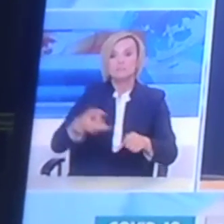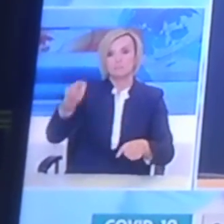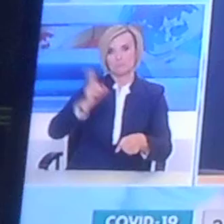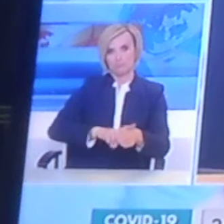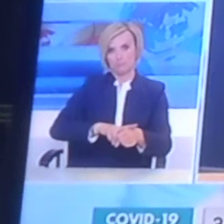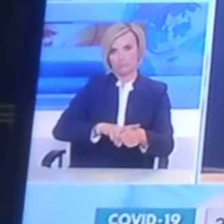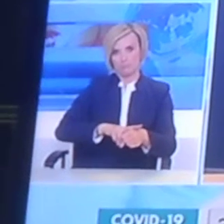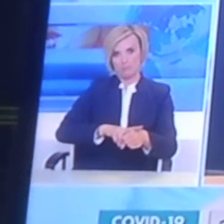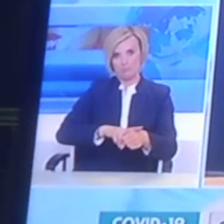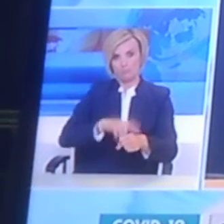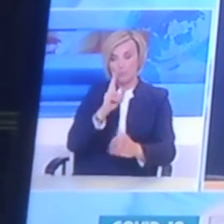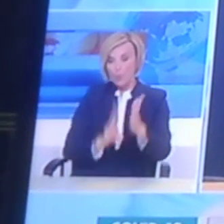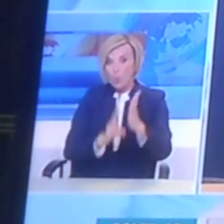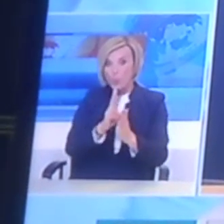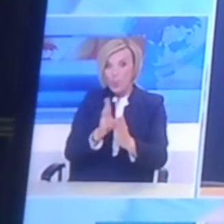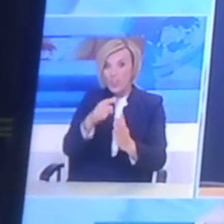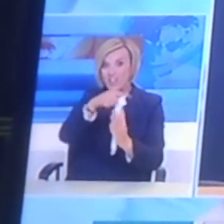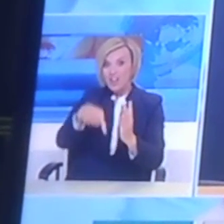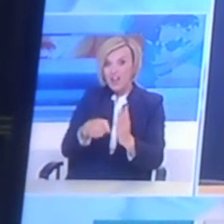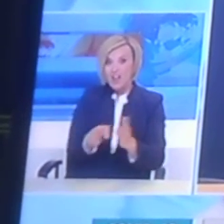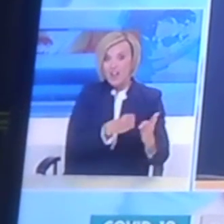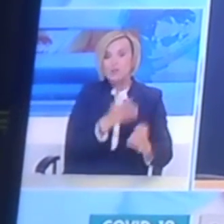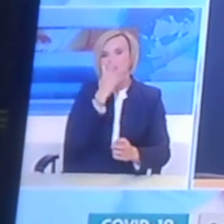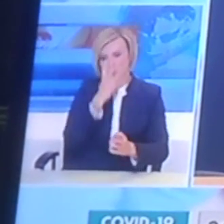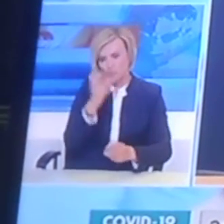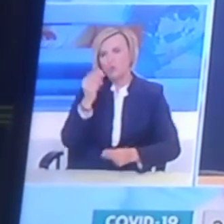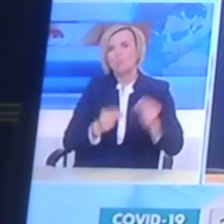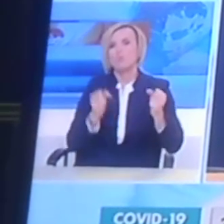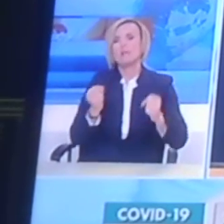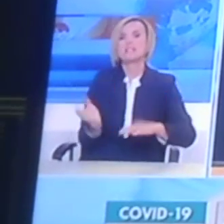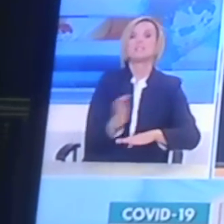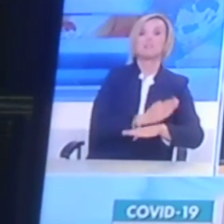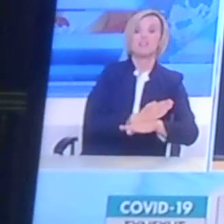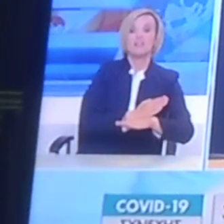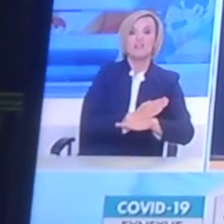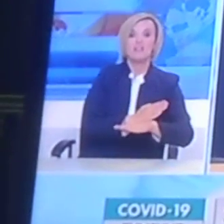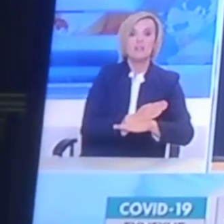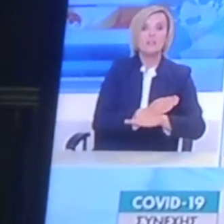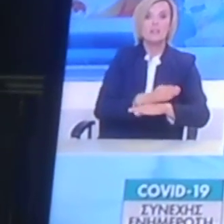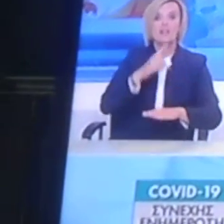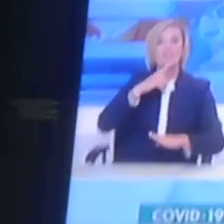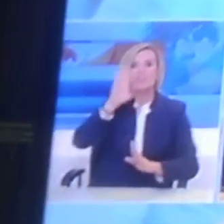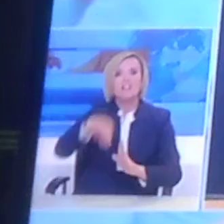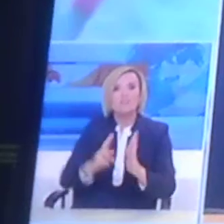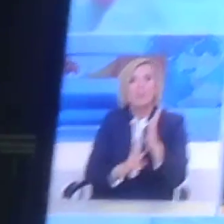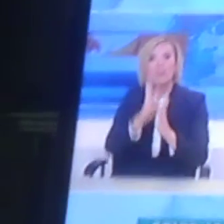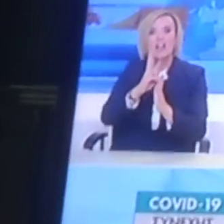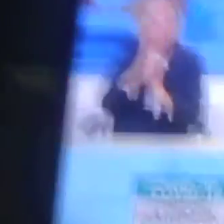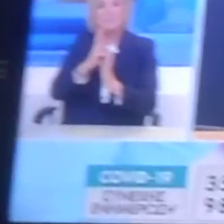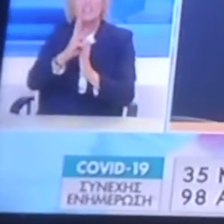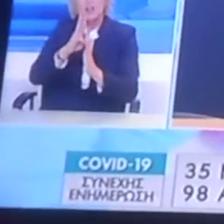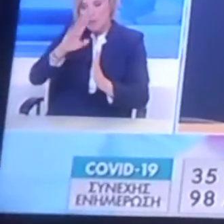12 από αυτούς είχαν σοβαρά υποκείμενα νοσήματα, ενώ ο 13ος ήταν ηλικίας άνω των 80 ετών.